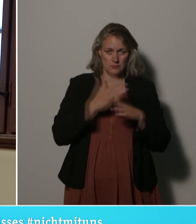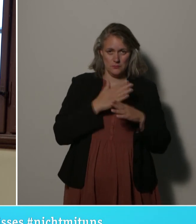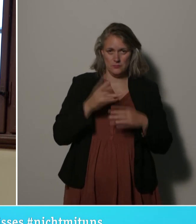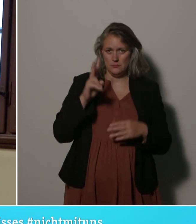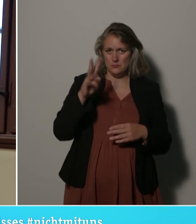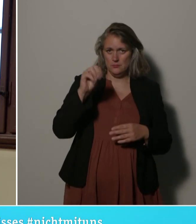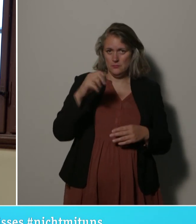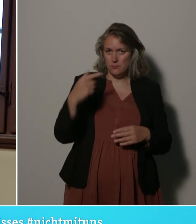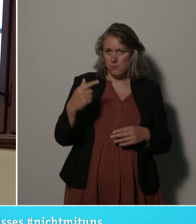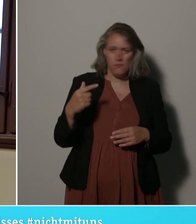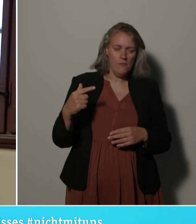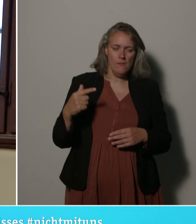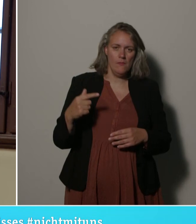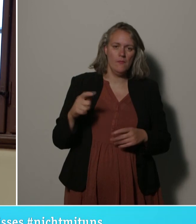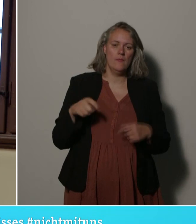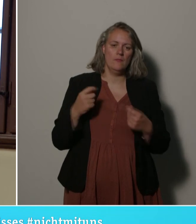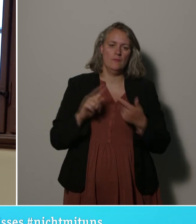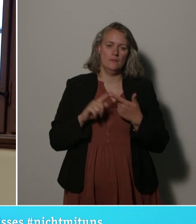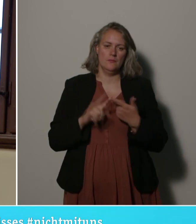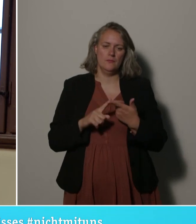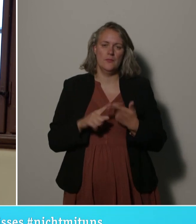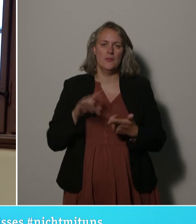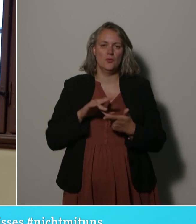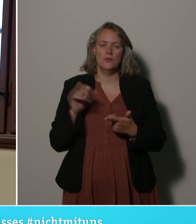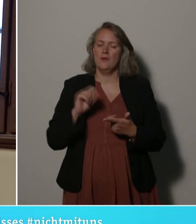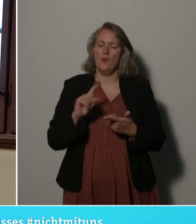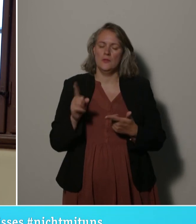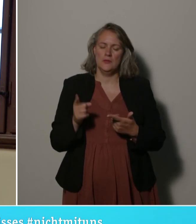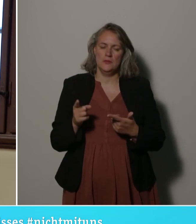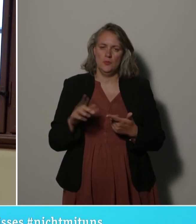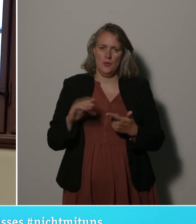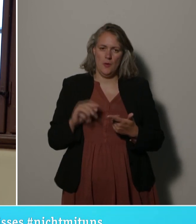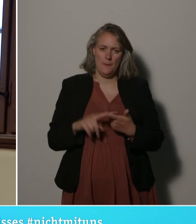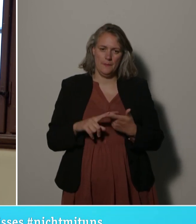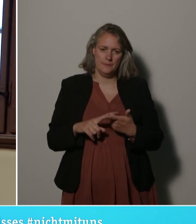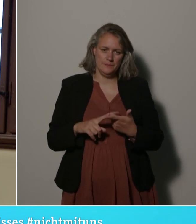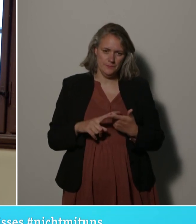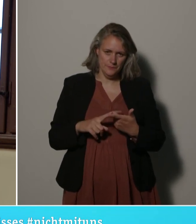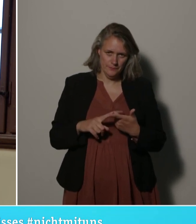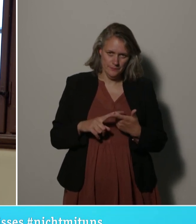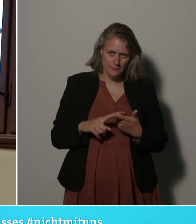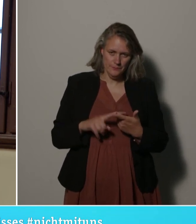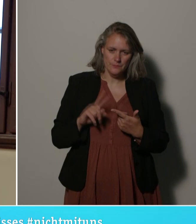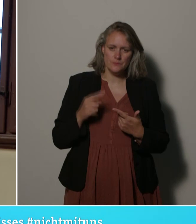sondern es gibt einen zweiten Aspekt, warum wir das nicht übernommen haben. Und es ist auch ein Aspekt, der auch an vieler Stelle im